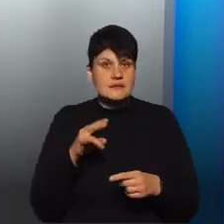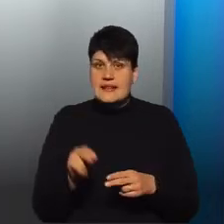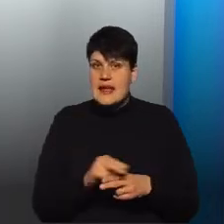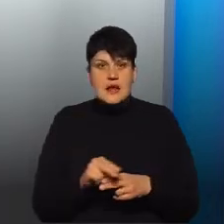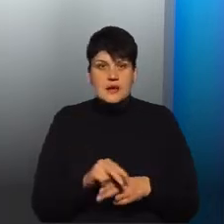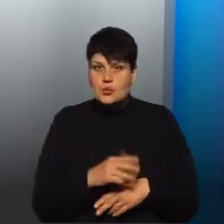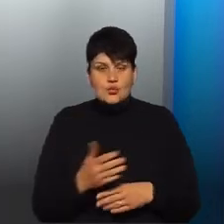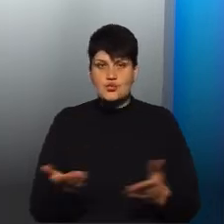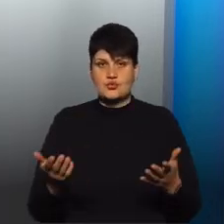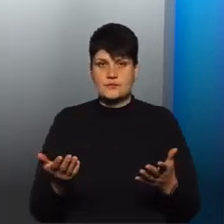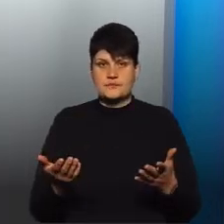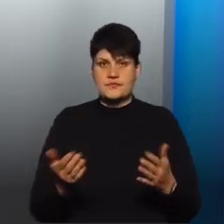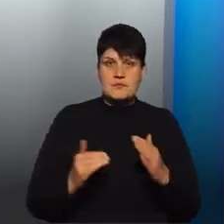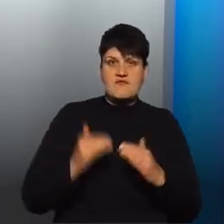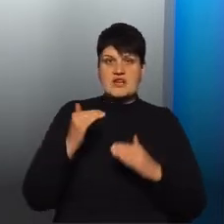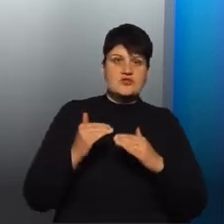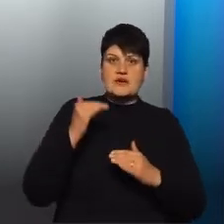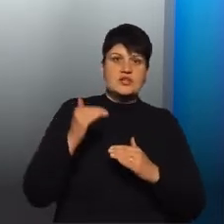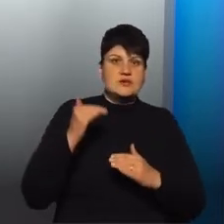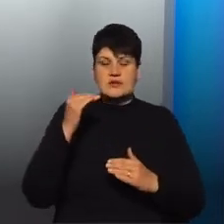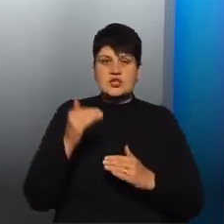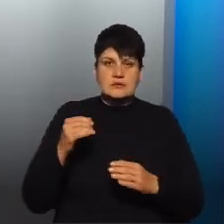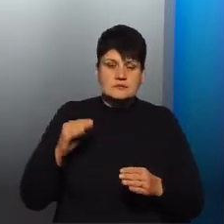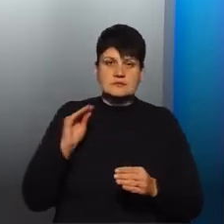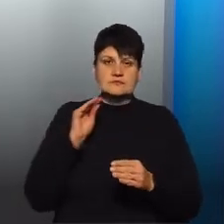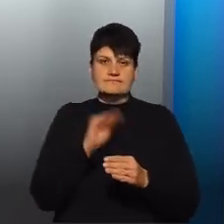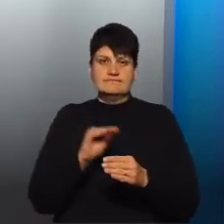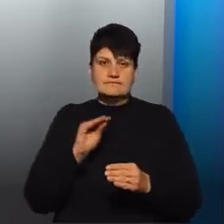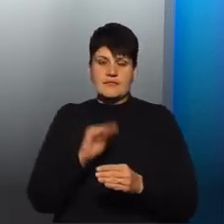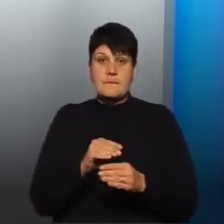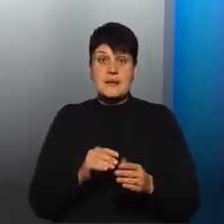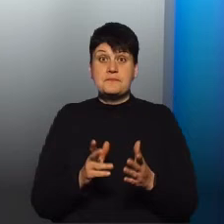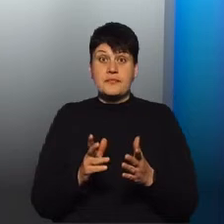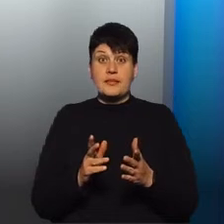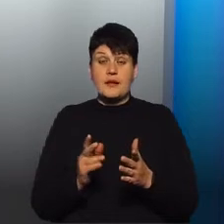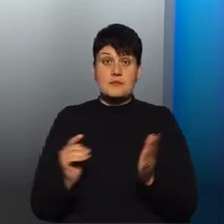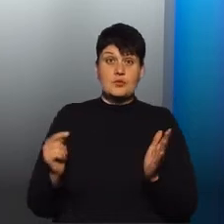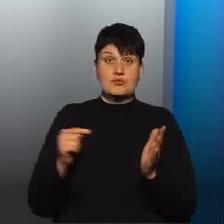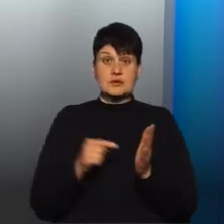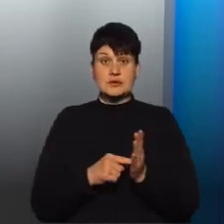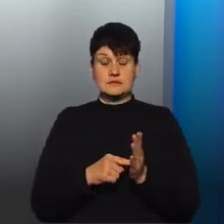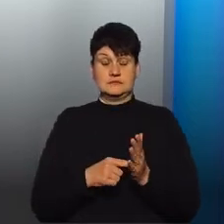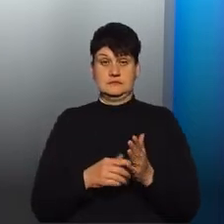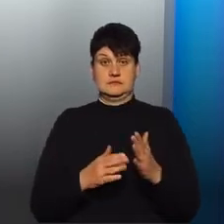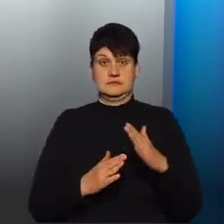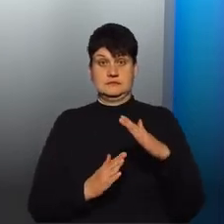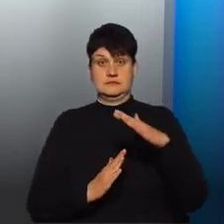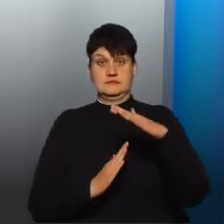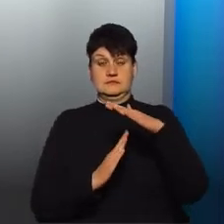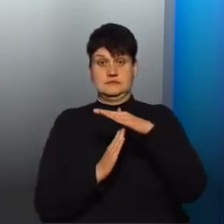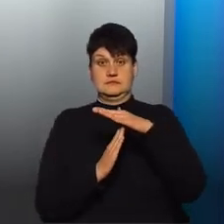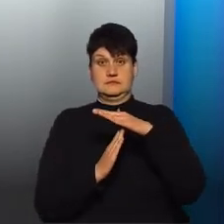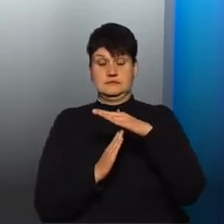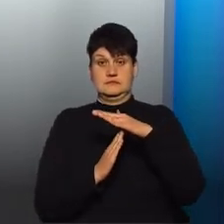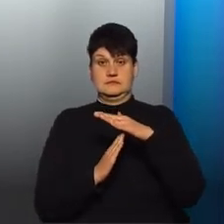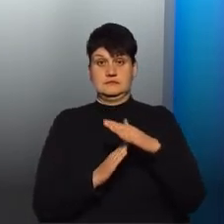йдемо і вищим класом. Тобто ми вже доходимо з вами десь, без перебільшення, до періоду, коли, до антибіотикового